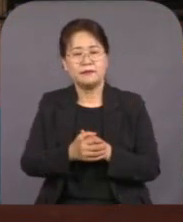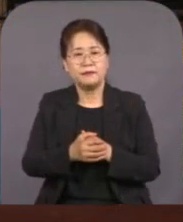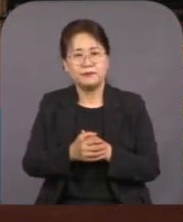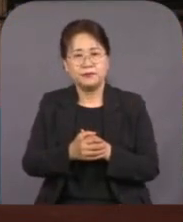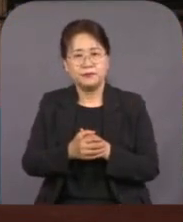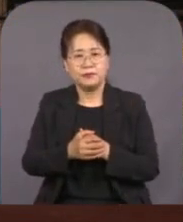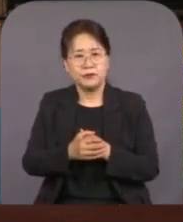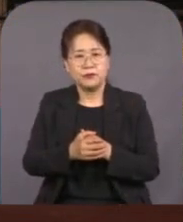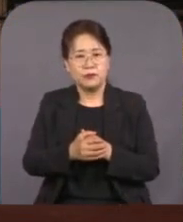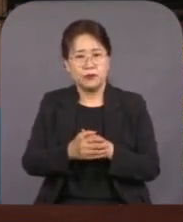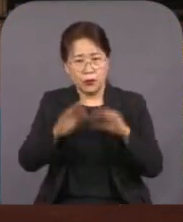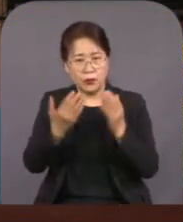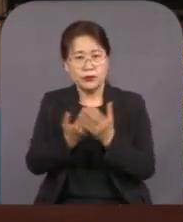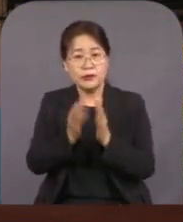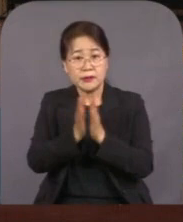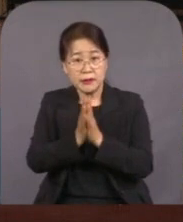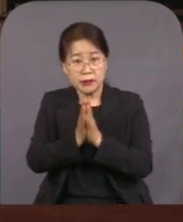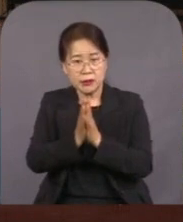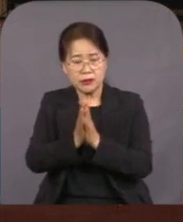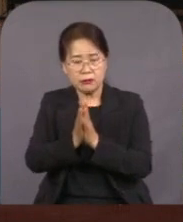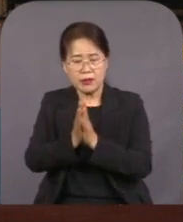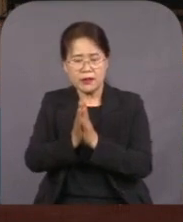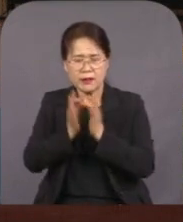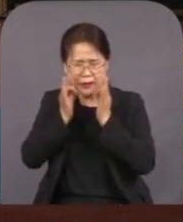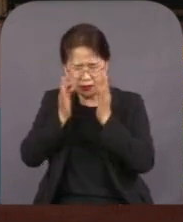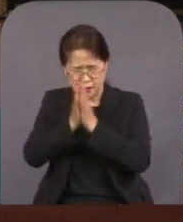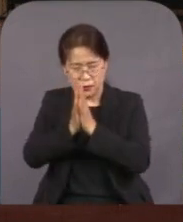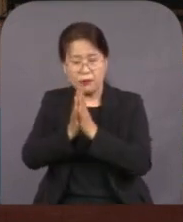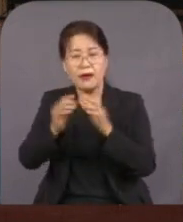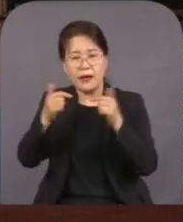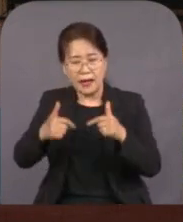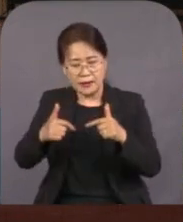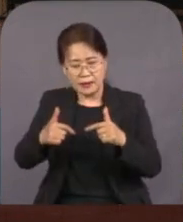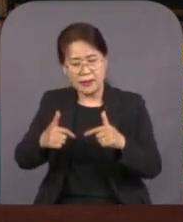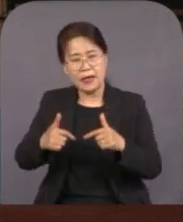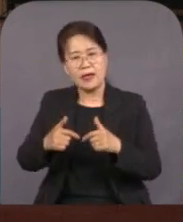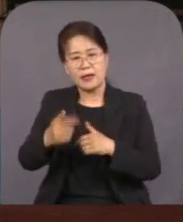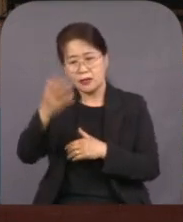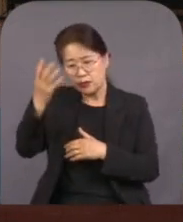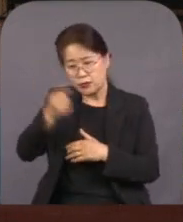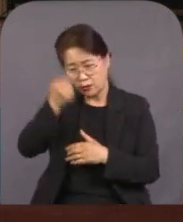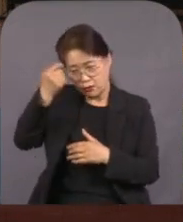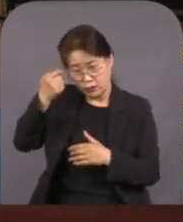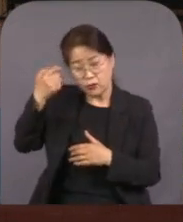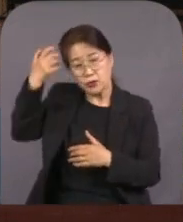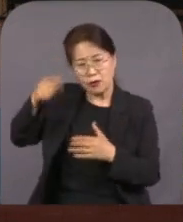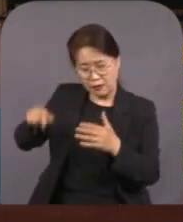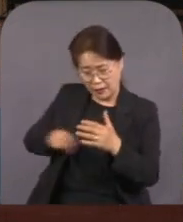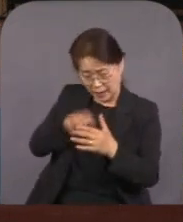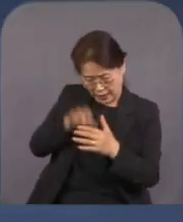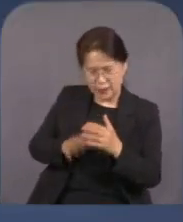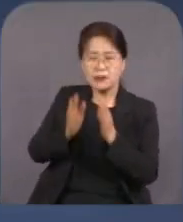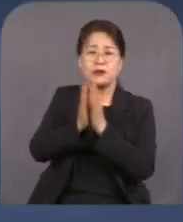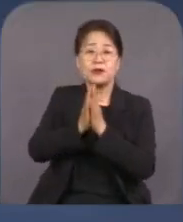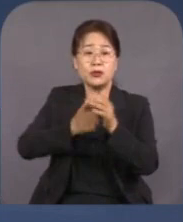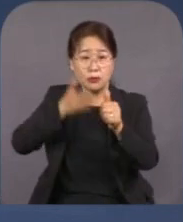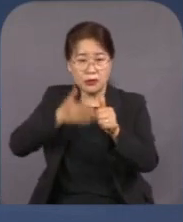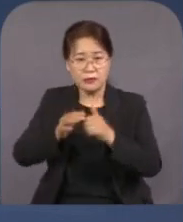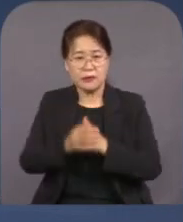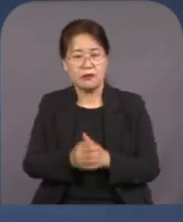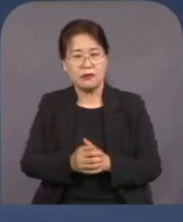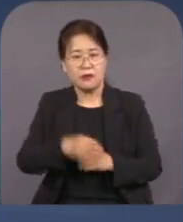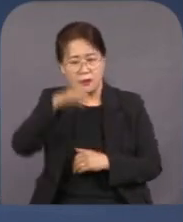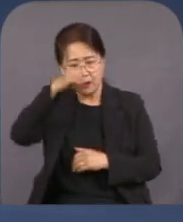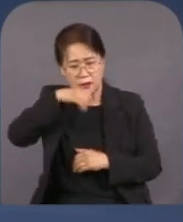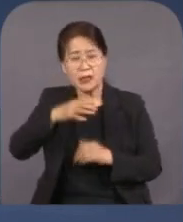같이요 모든 기도와 간고를 하되 항상 성령 안에서 기도하고 그냥 기도하지 말고 어떻게